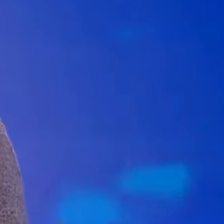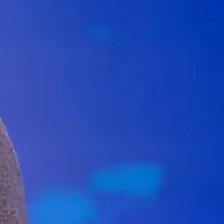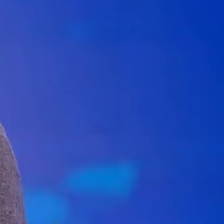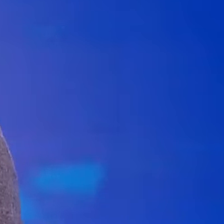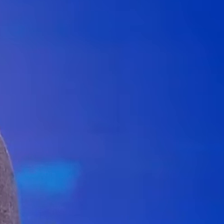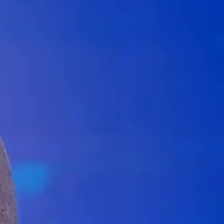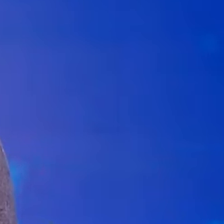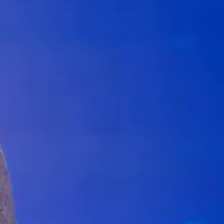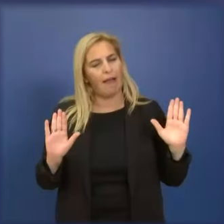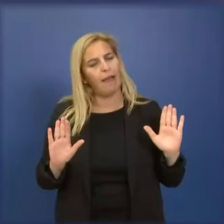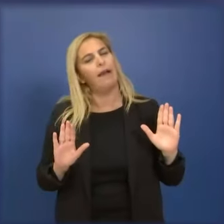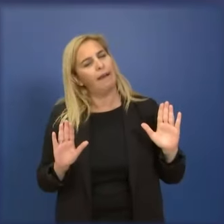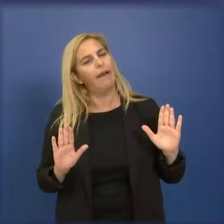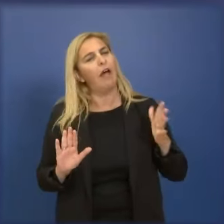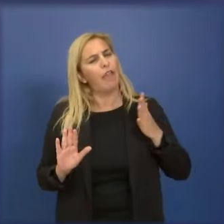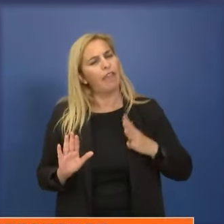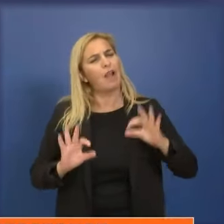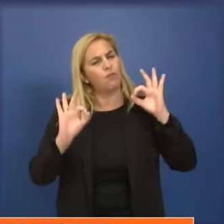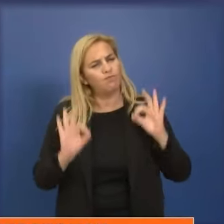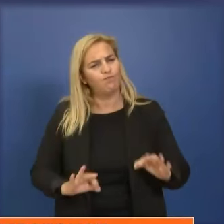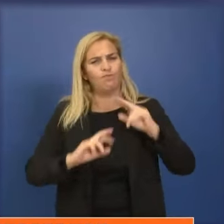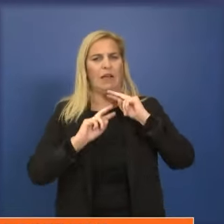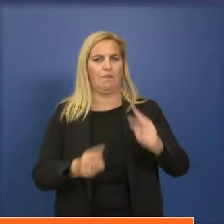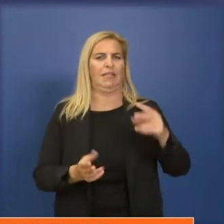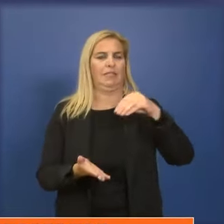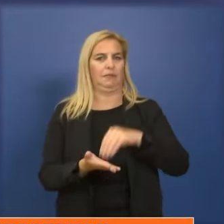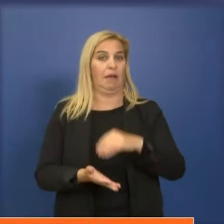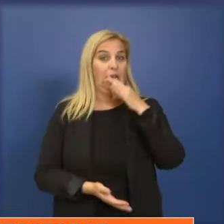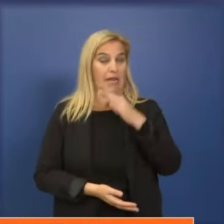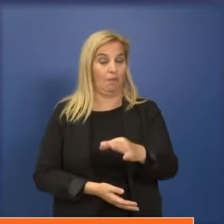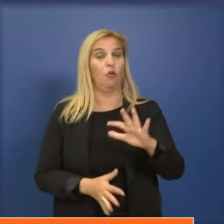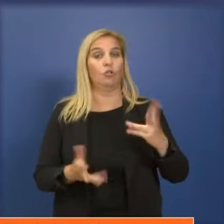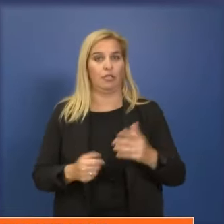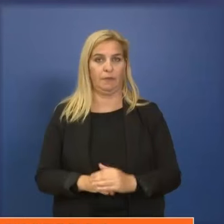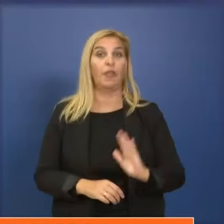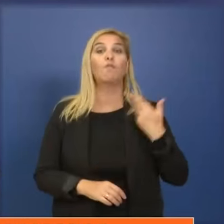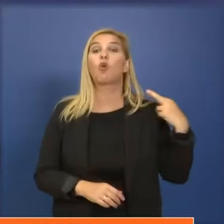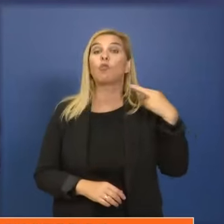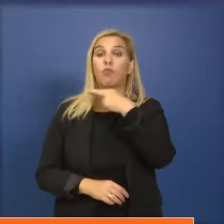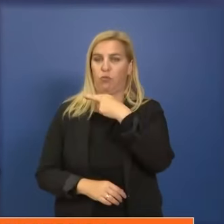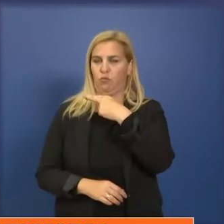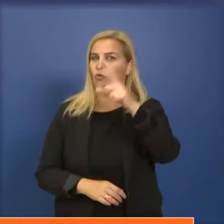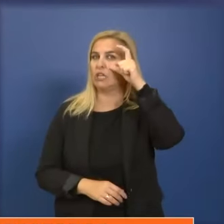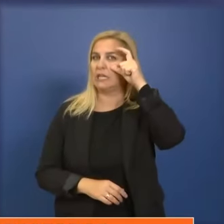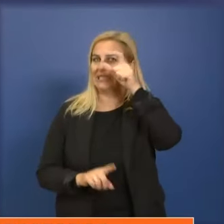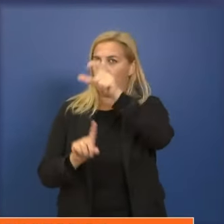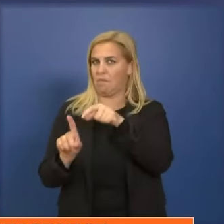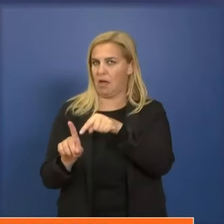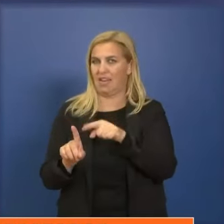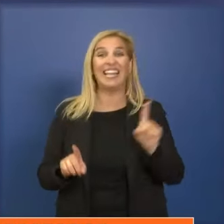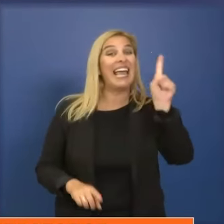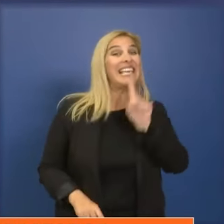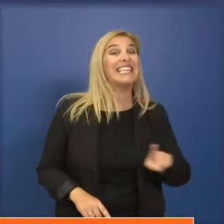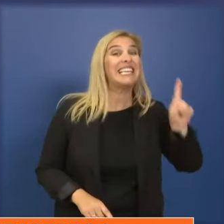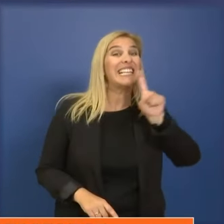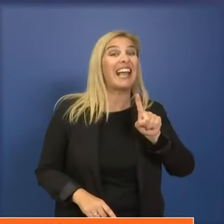κυβερνητικό εκπρόσωπο νομίζω ότι είναι ξεκάθαρο ότι οι απαντήσεις του πρώην πρωθυπουργού του κυρίου σαμαρά στην κυριακάτικη